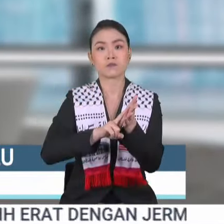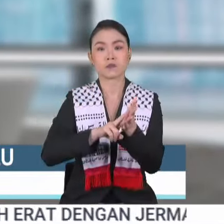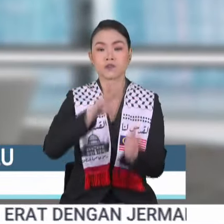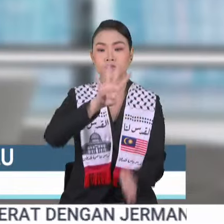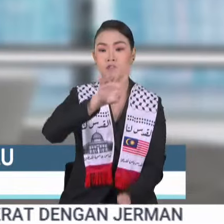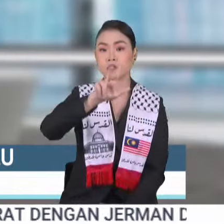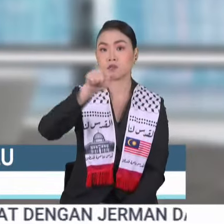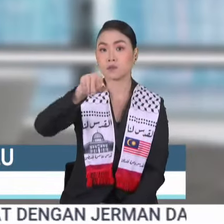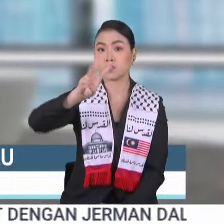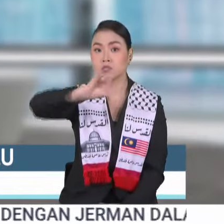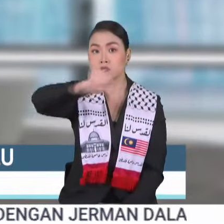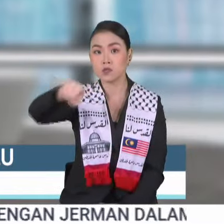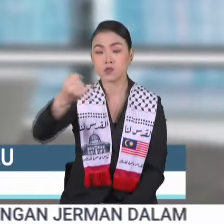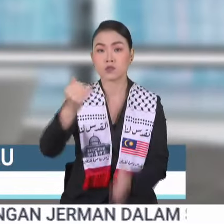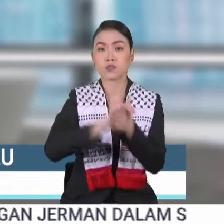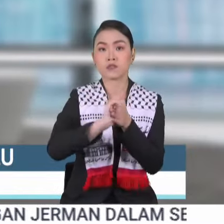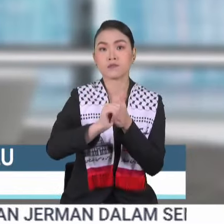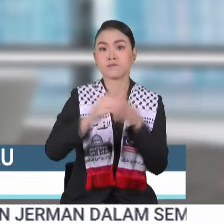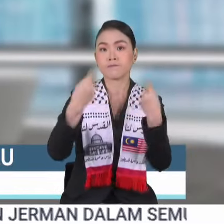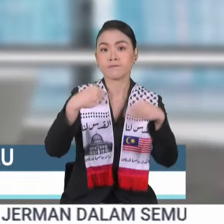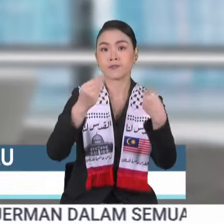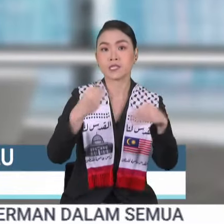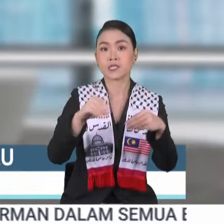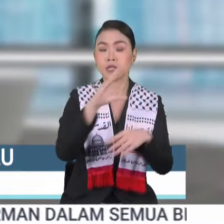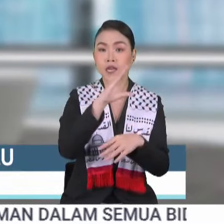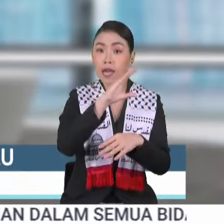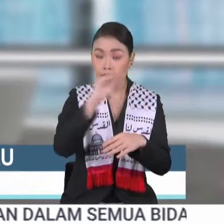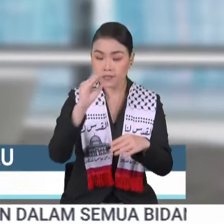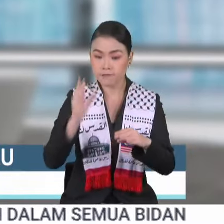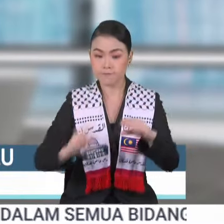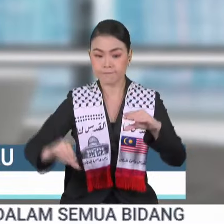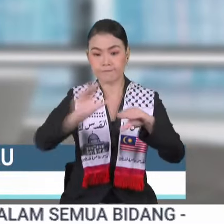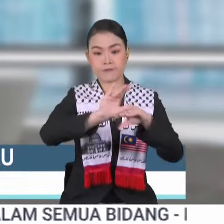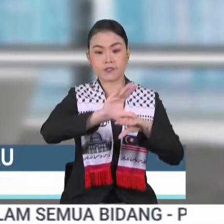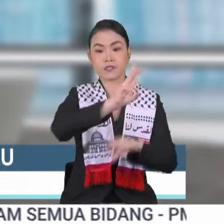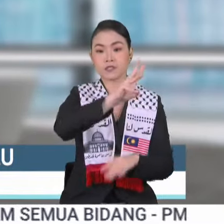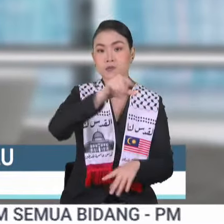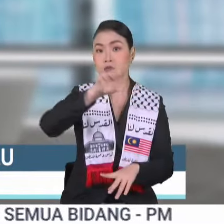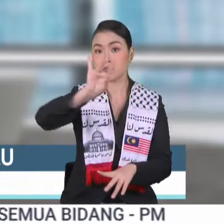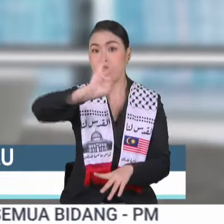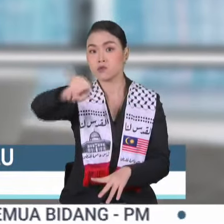43.6 juta nilai jualan dengan subsidi r.8